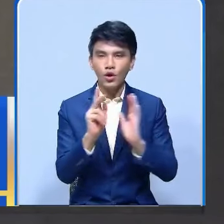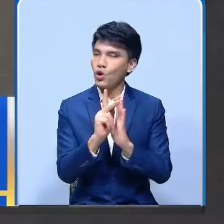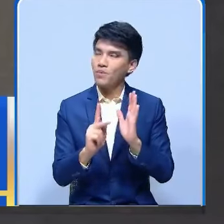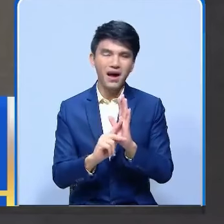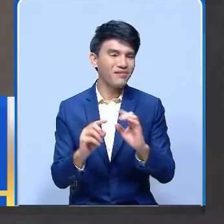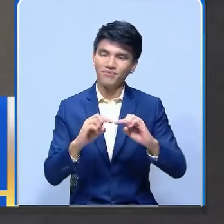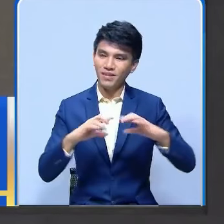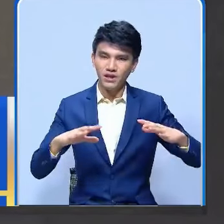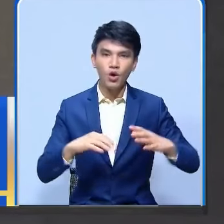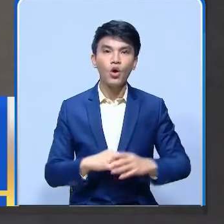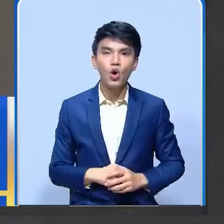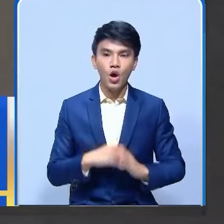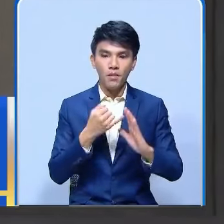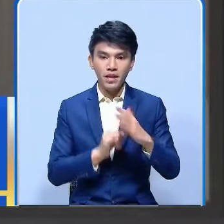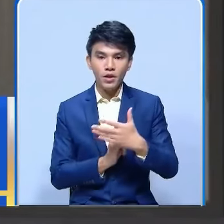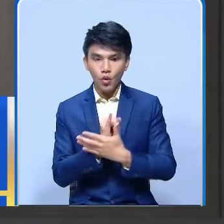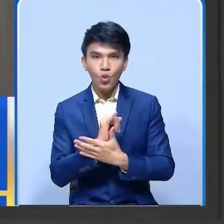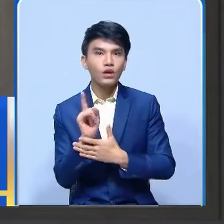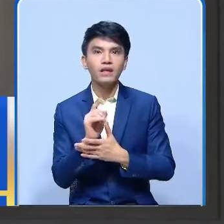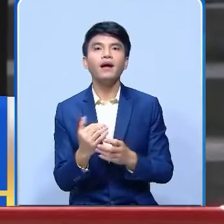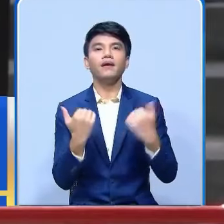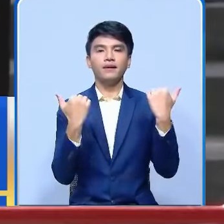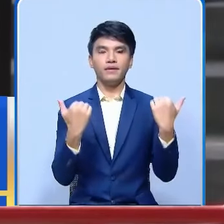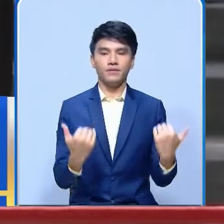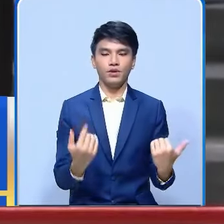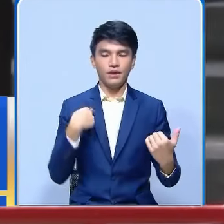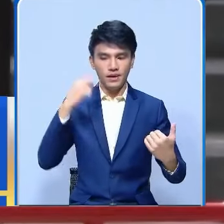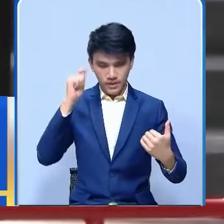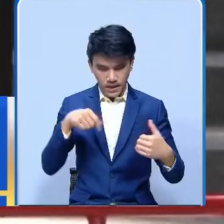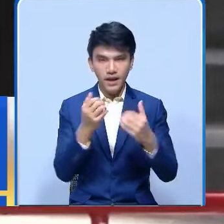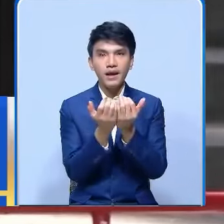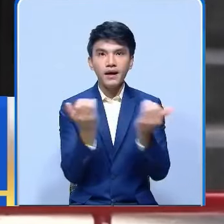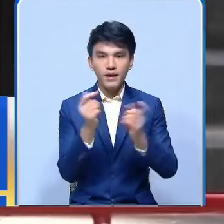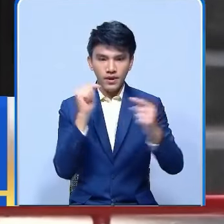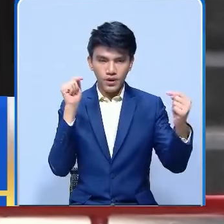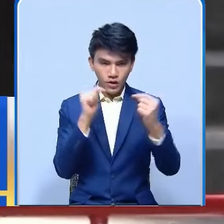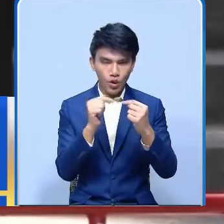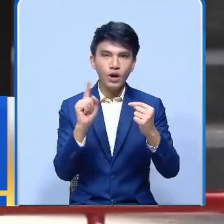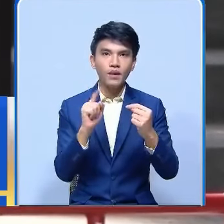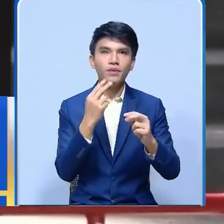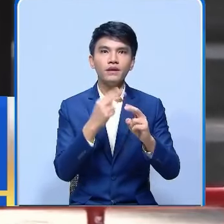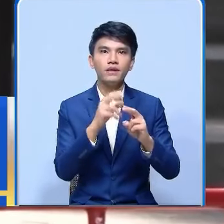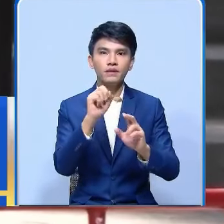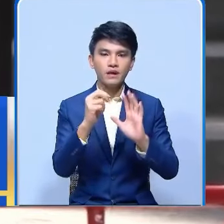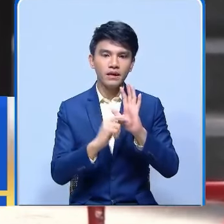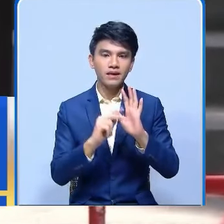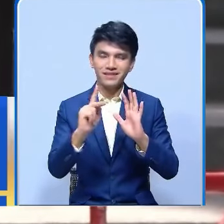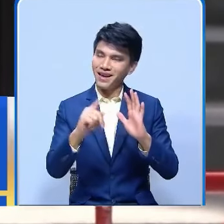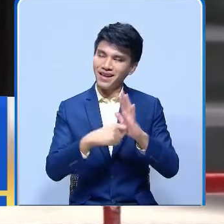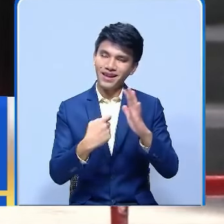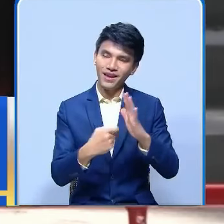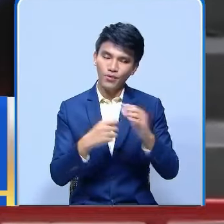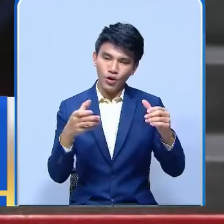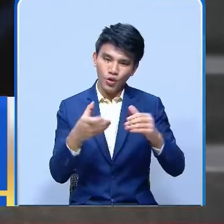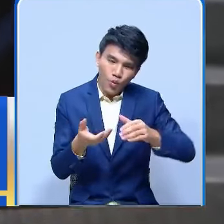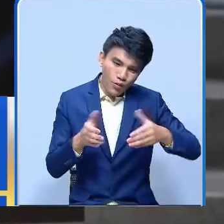เป็นการร้องว่าผิดหรือไม่คำวินิจฉัยของศาลรัฐธรรมนูญในกรณีของนายศักดิ์สยามไม่ใช่เหตุแห่งการยุบพรรคการเมื